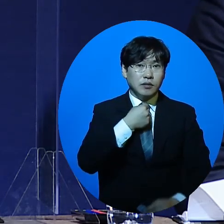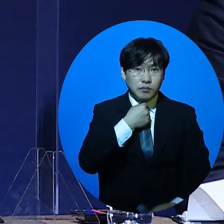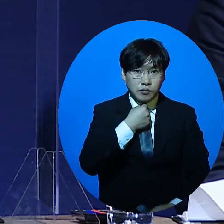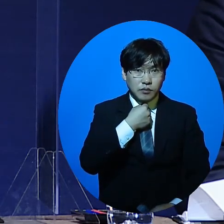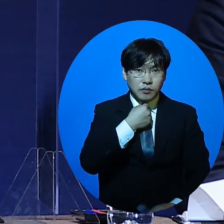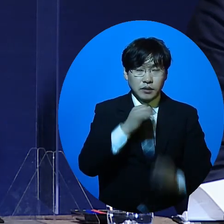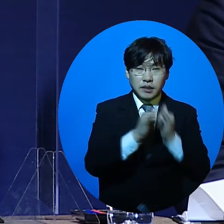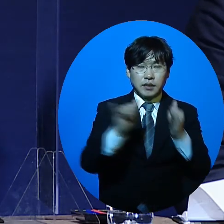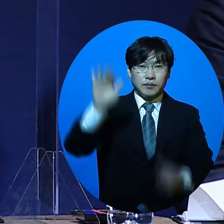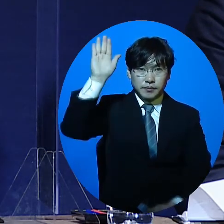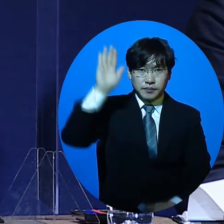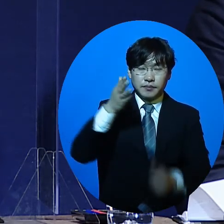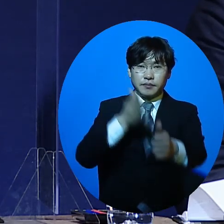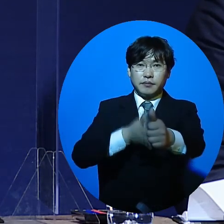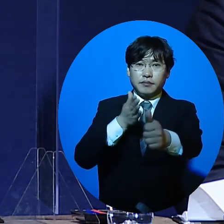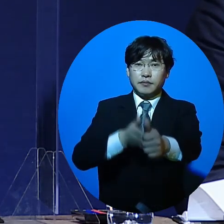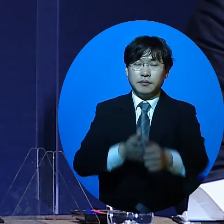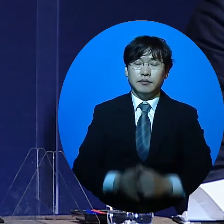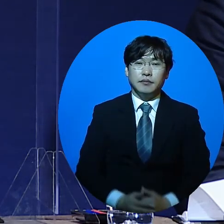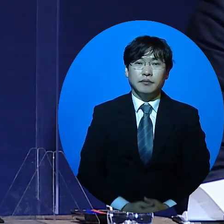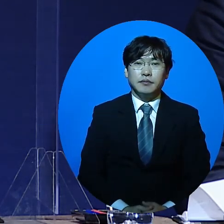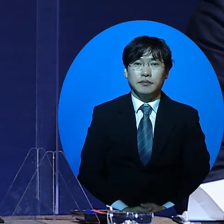하실 분 손 들어주시면